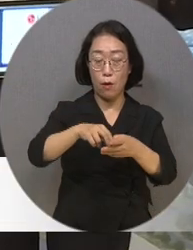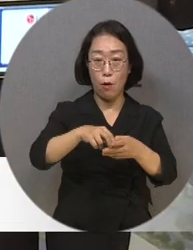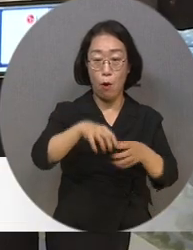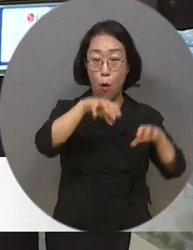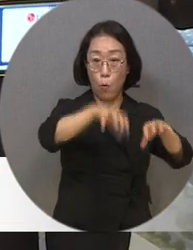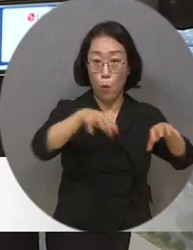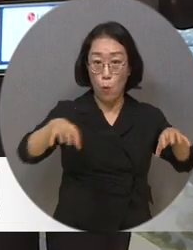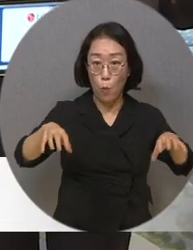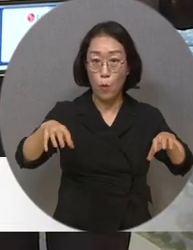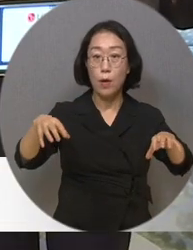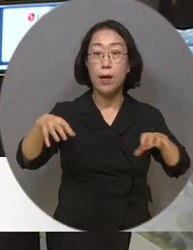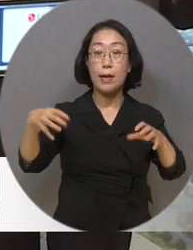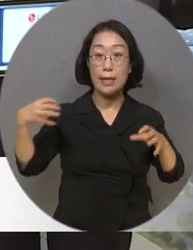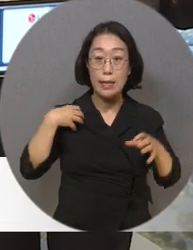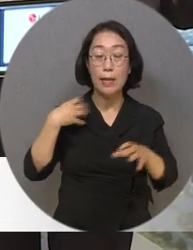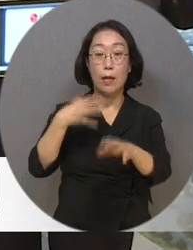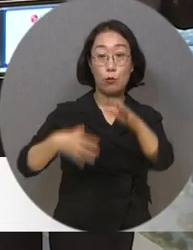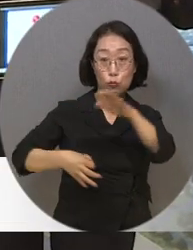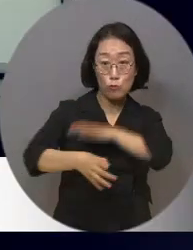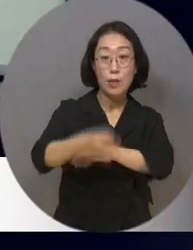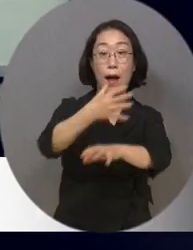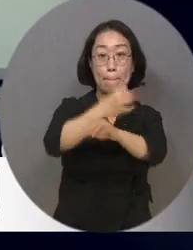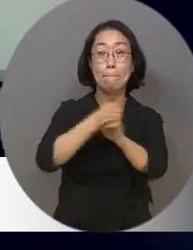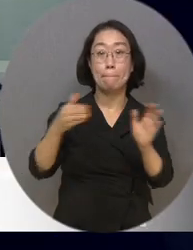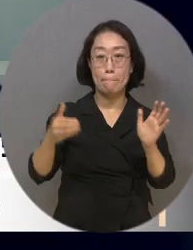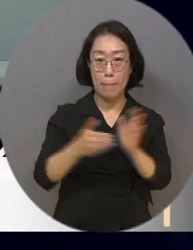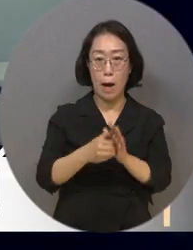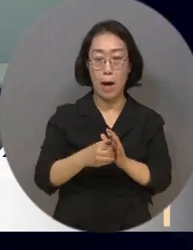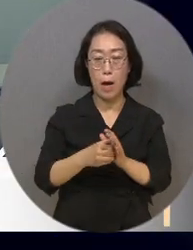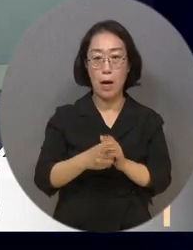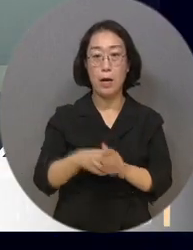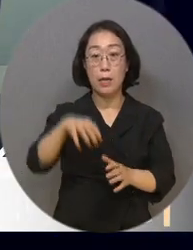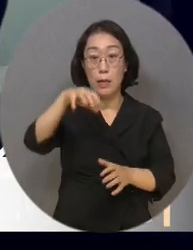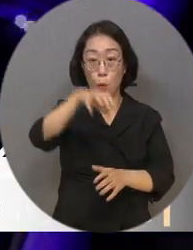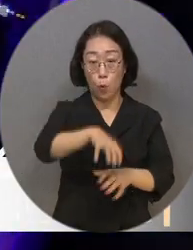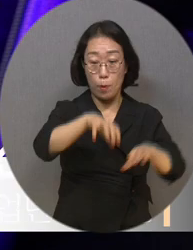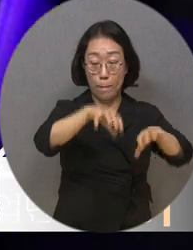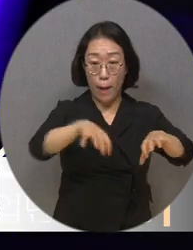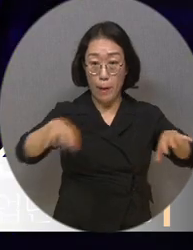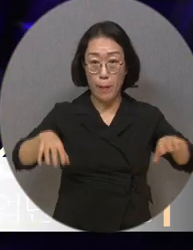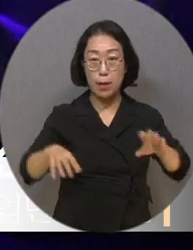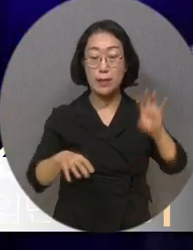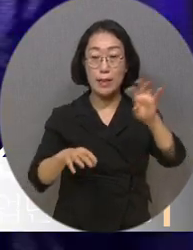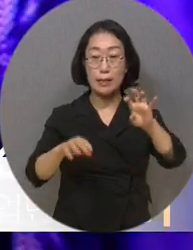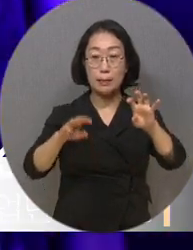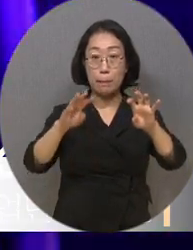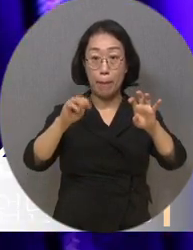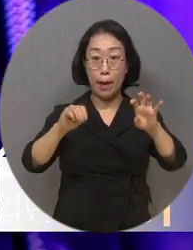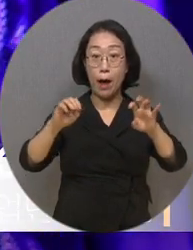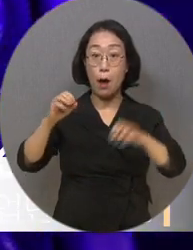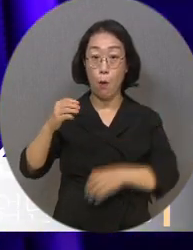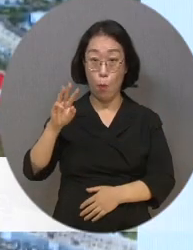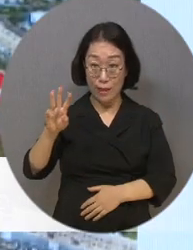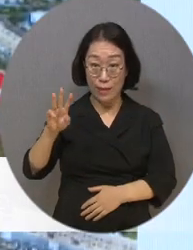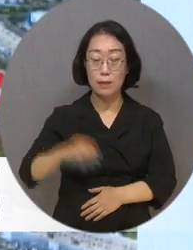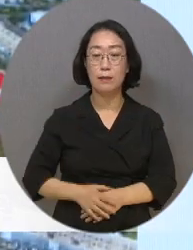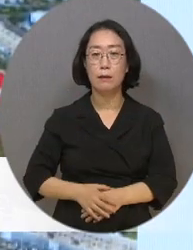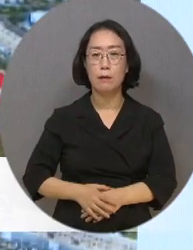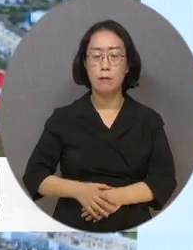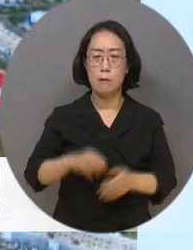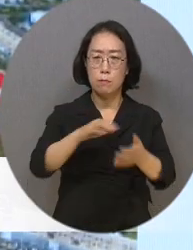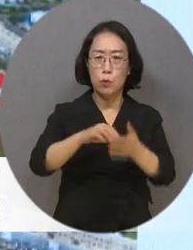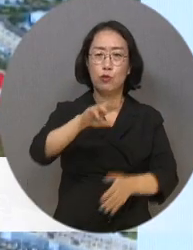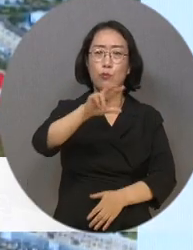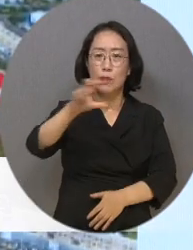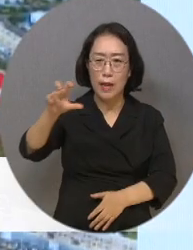투자 업무 협약을 체결했습니다. 데이터 센터 파크는 40메가와트급 데이터 센터 기준